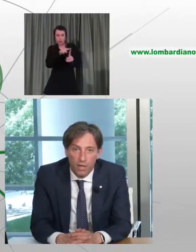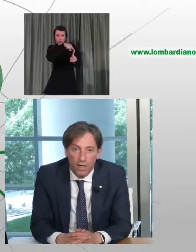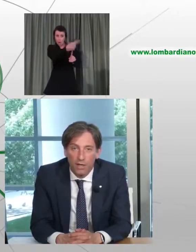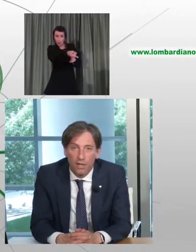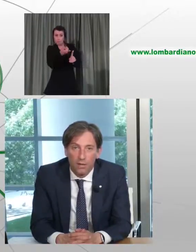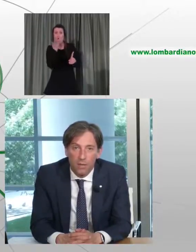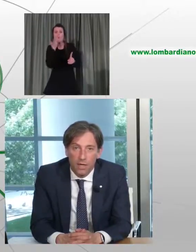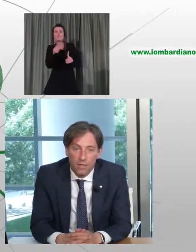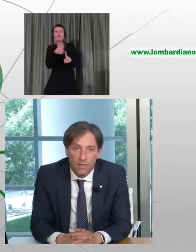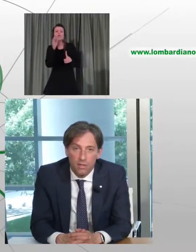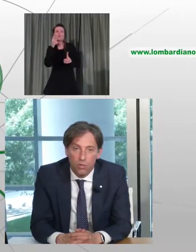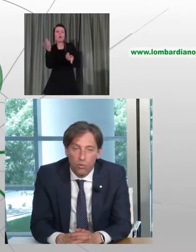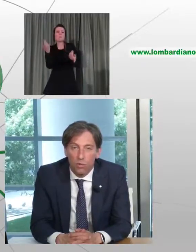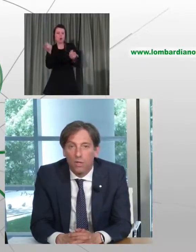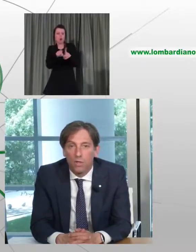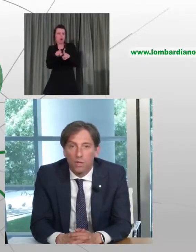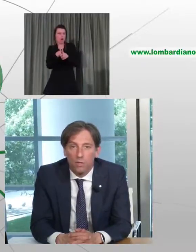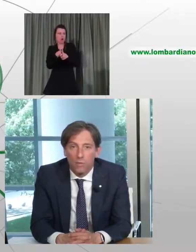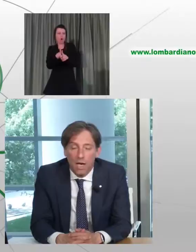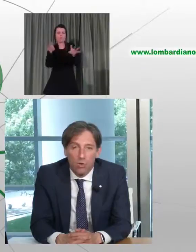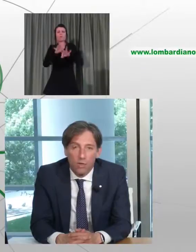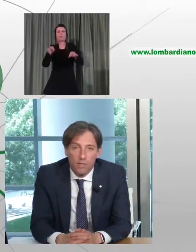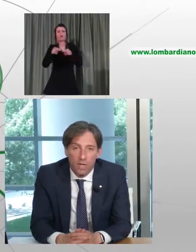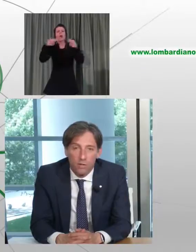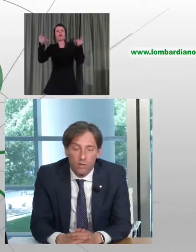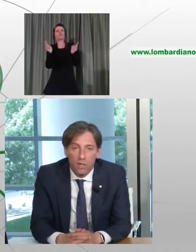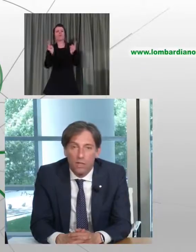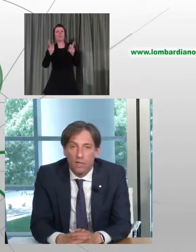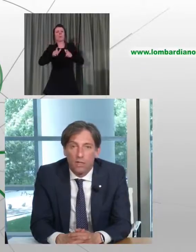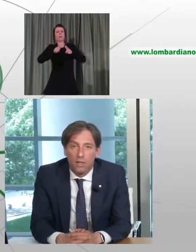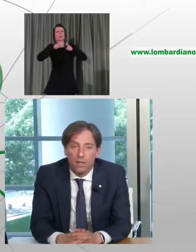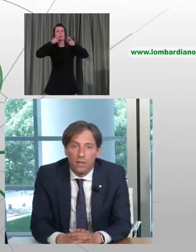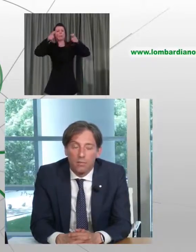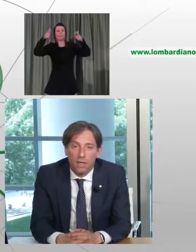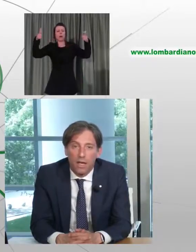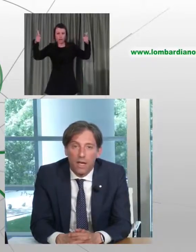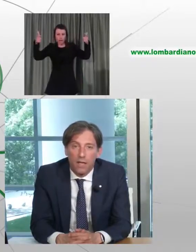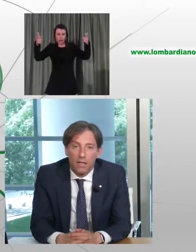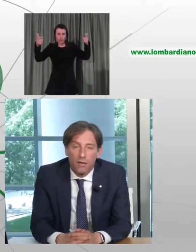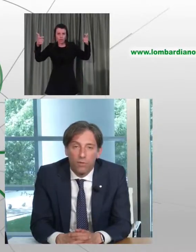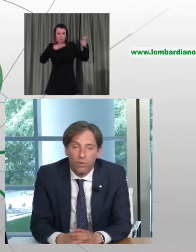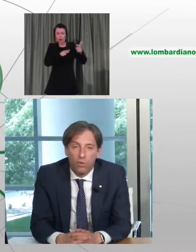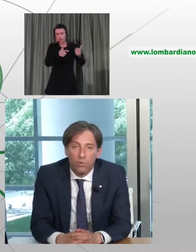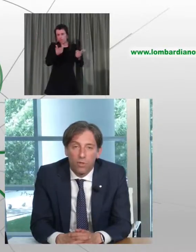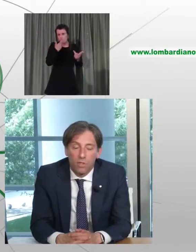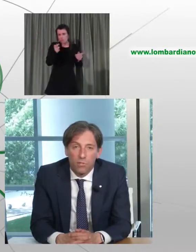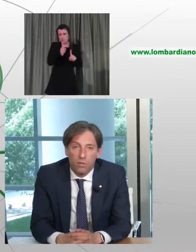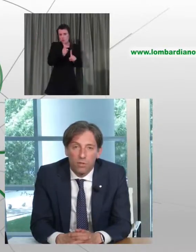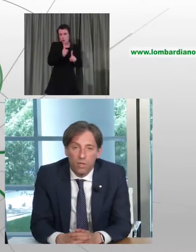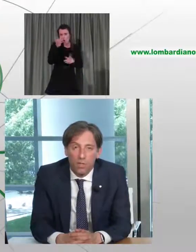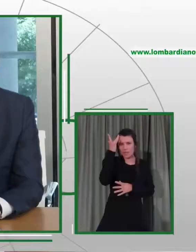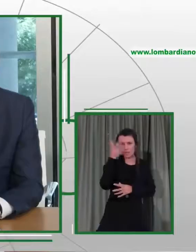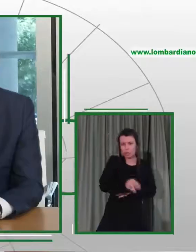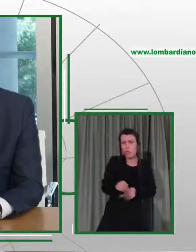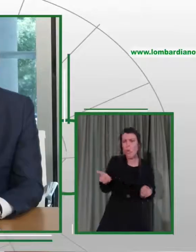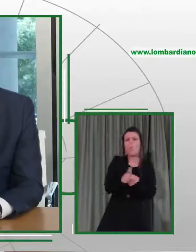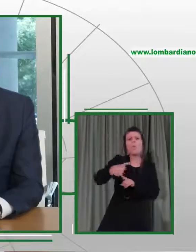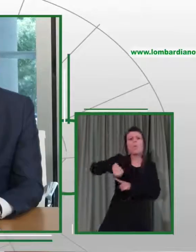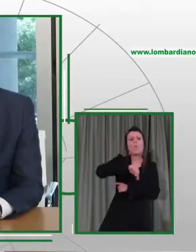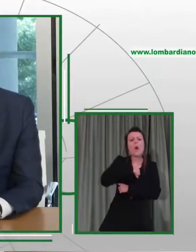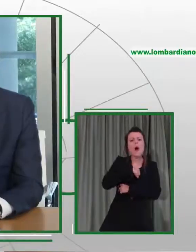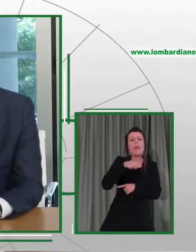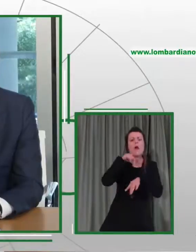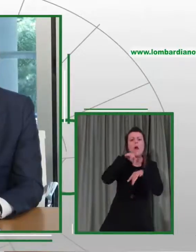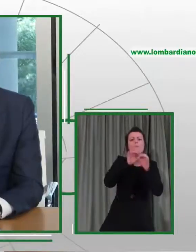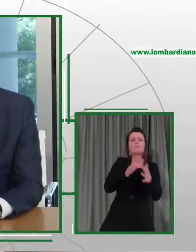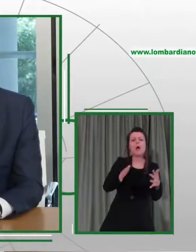in ricerca per essere sicuro. Io mi auguro che sia così, perché il lavoro di tutte queste persone va premiato.